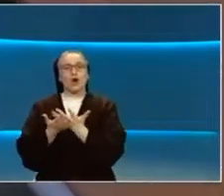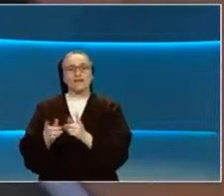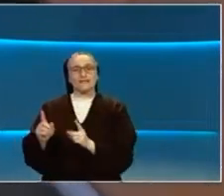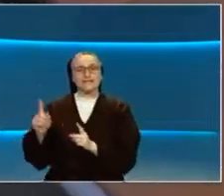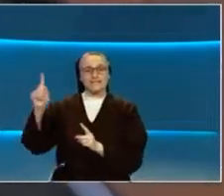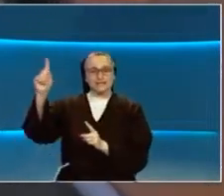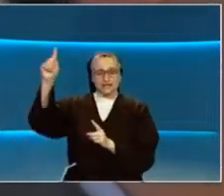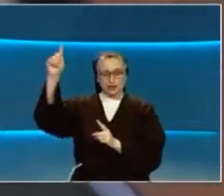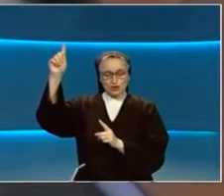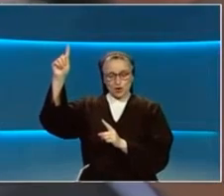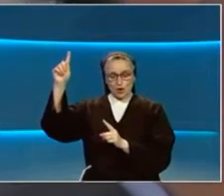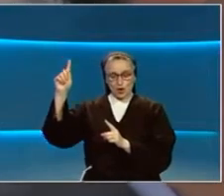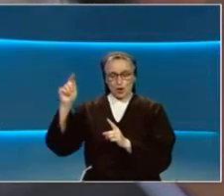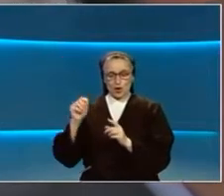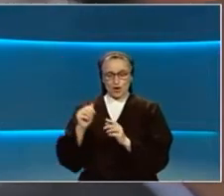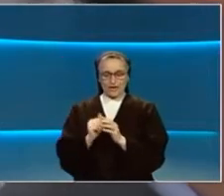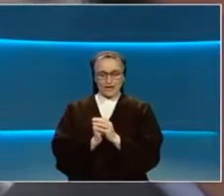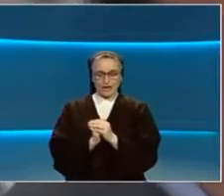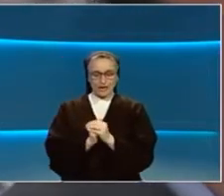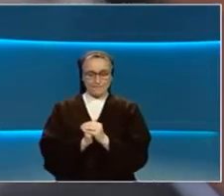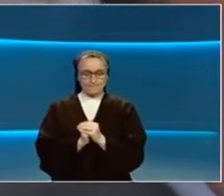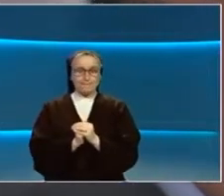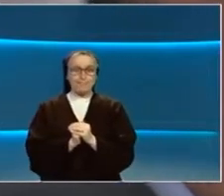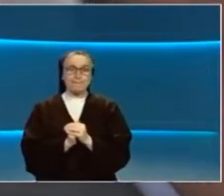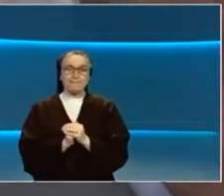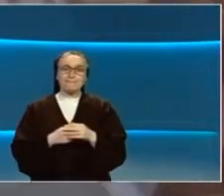habemus ad Domino.